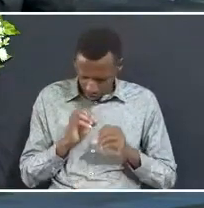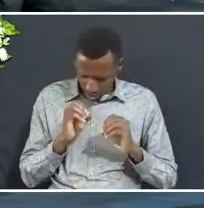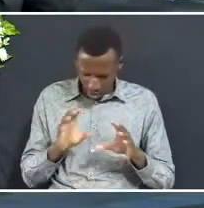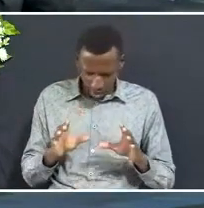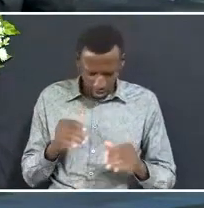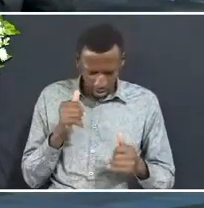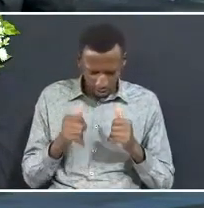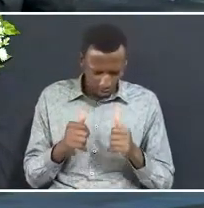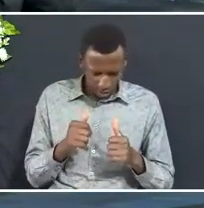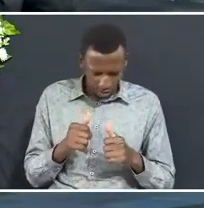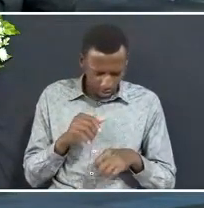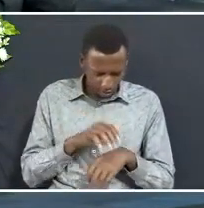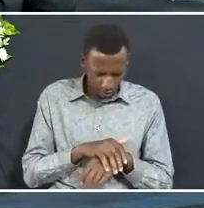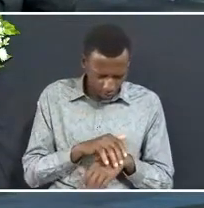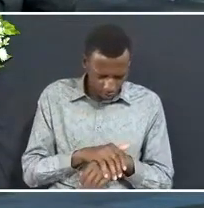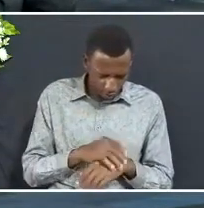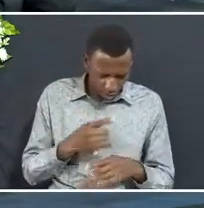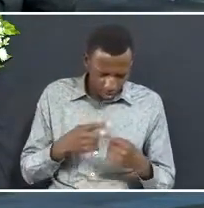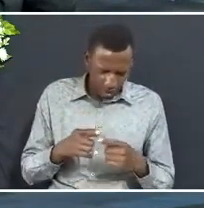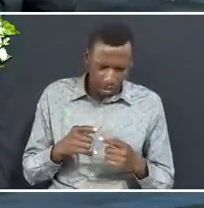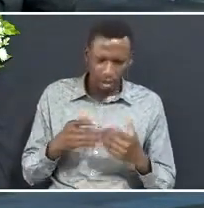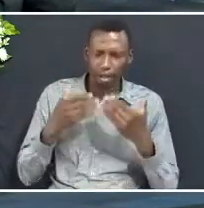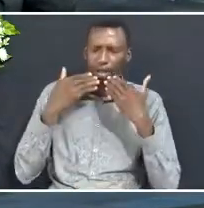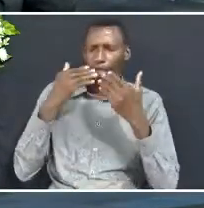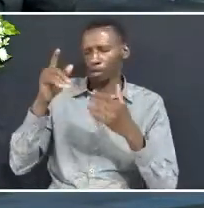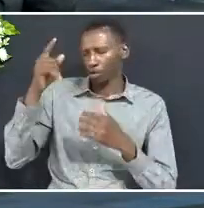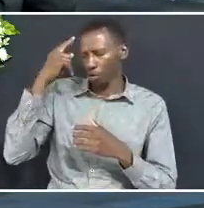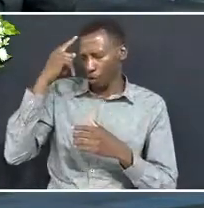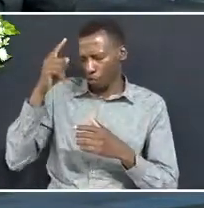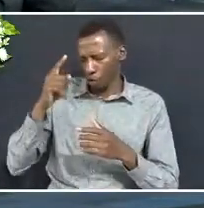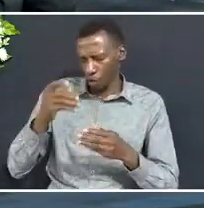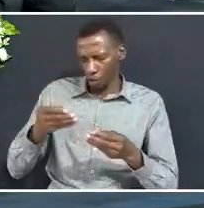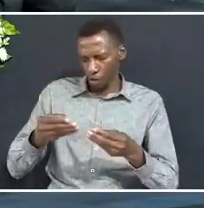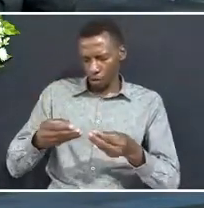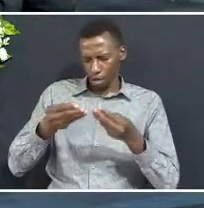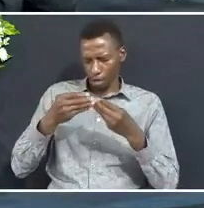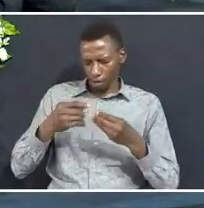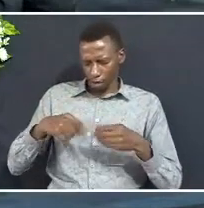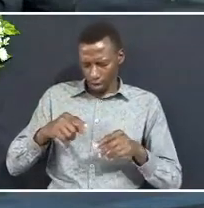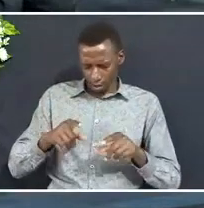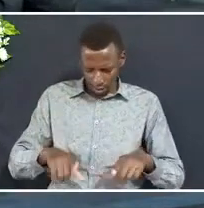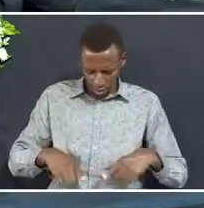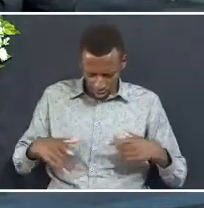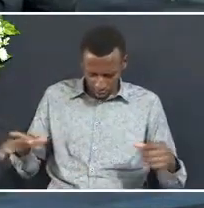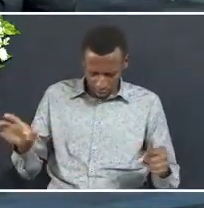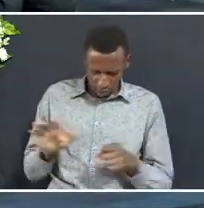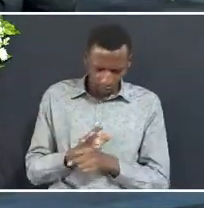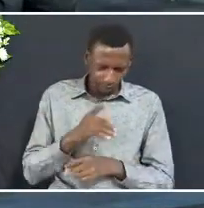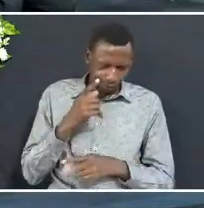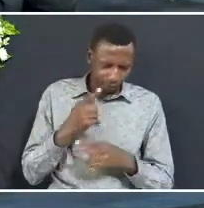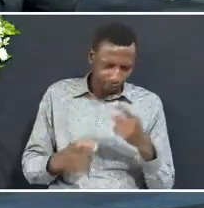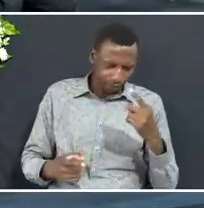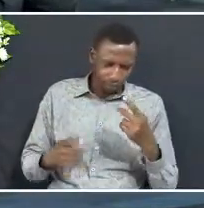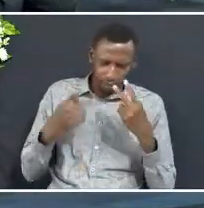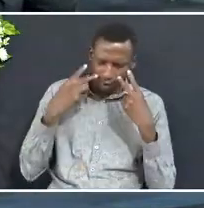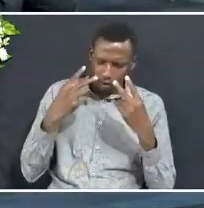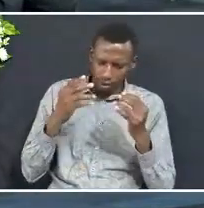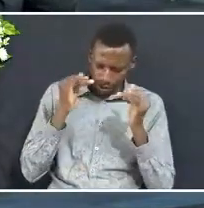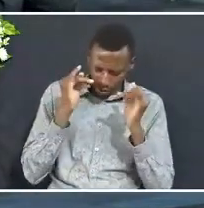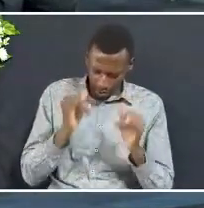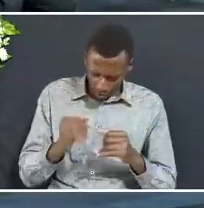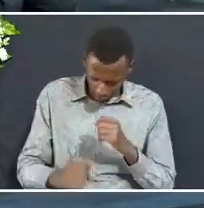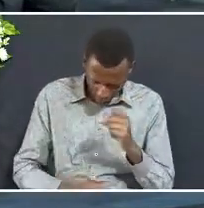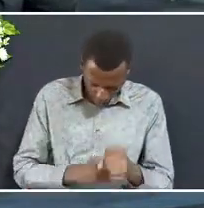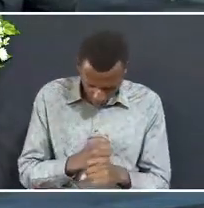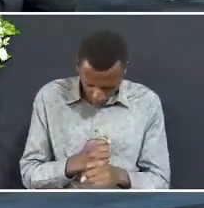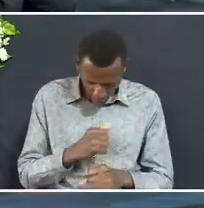tutaweza kukupa, pale tunakushukuru kwa uhai ambao umetuwezesha hata kwa mwaka nzima. Tumeweza kuona mwaka mpya, si kwa ajili